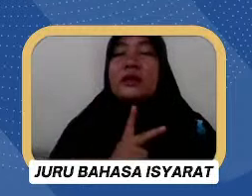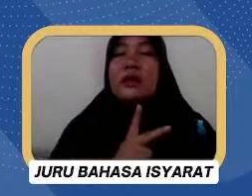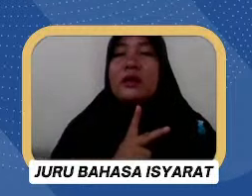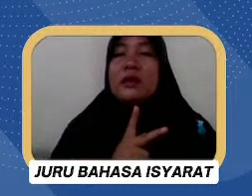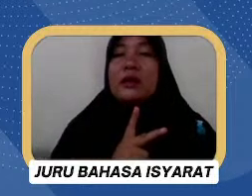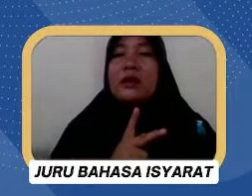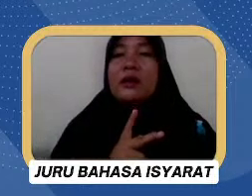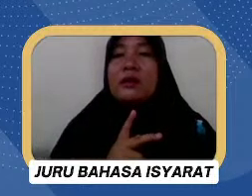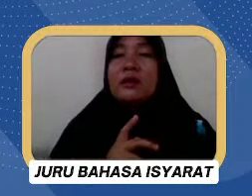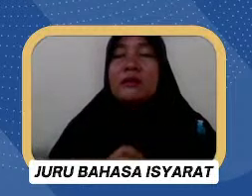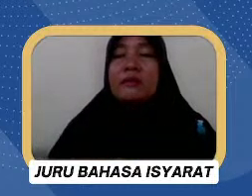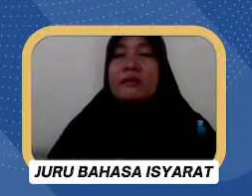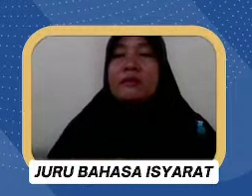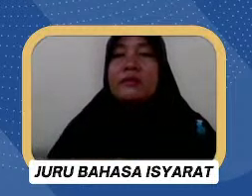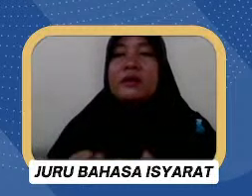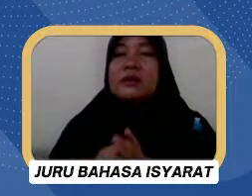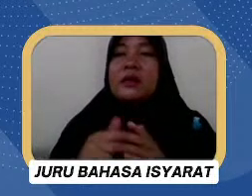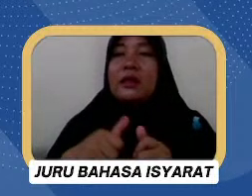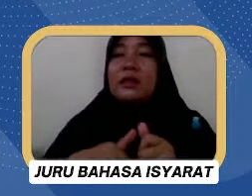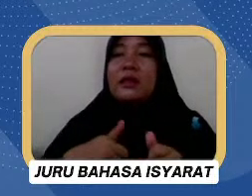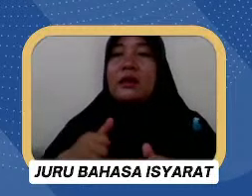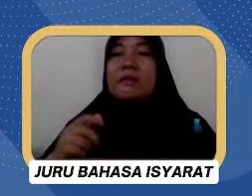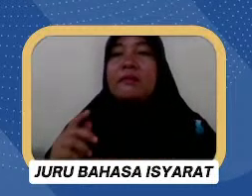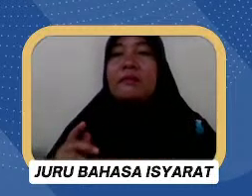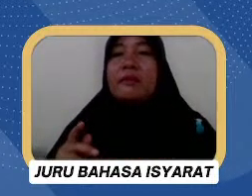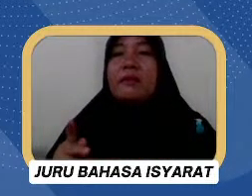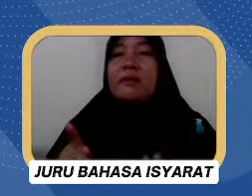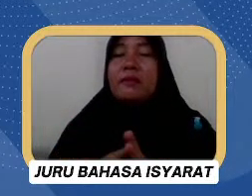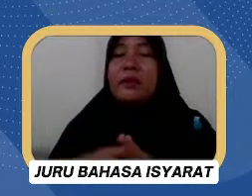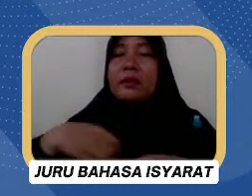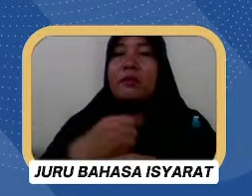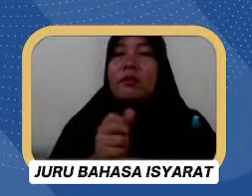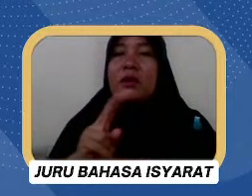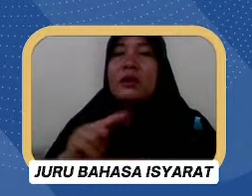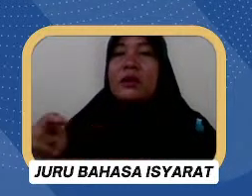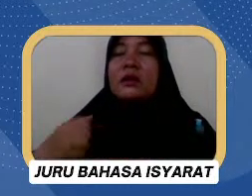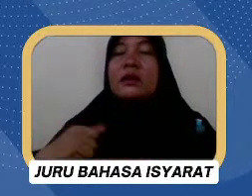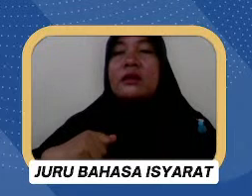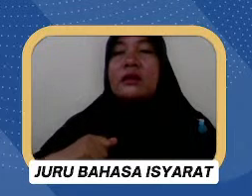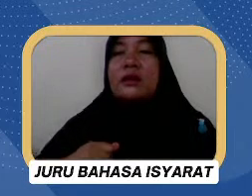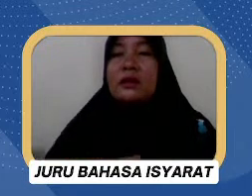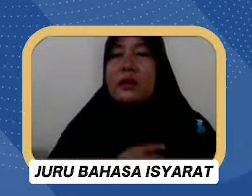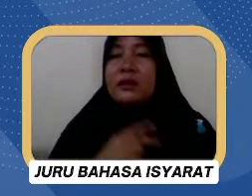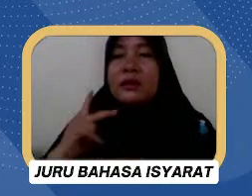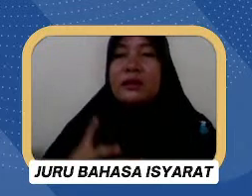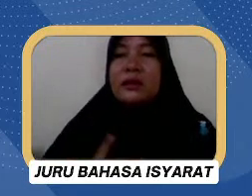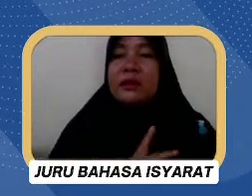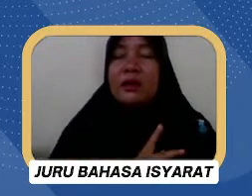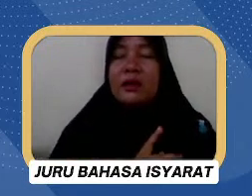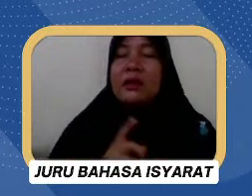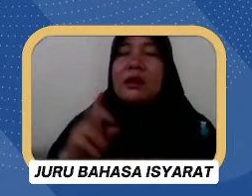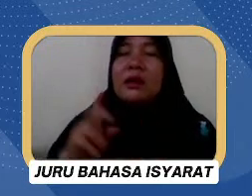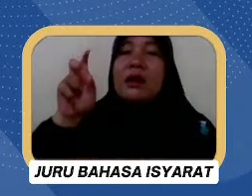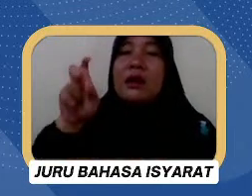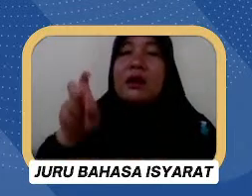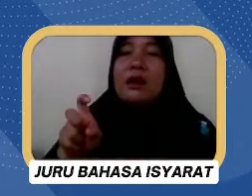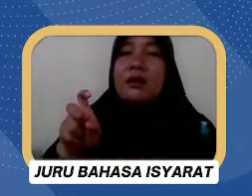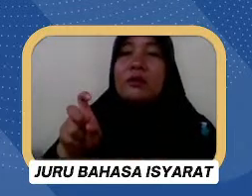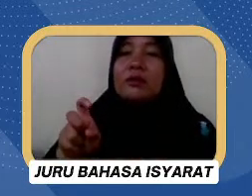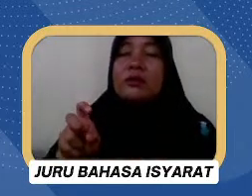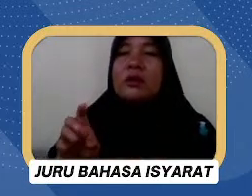tindak tanduk kita, setiap perilaku kita tentunya harus mendekatkan